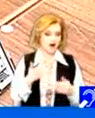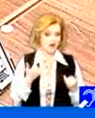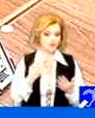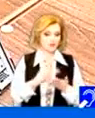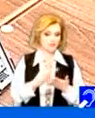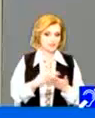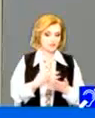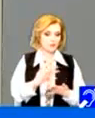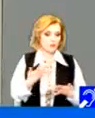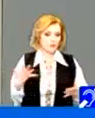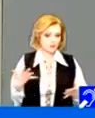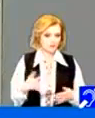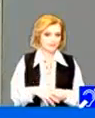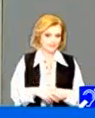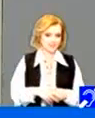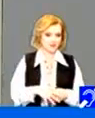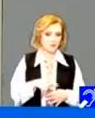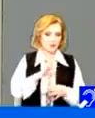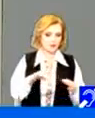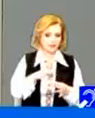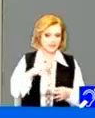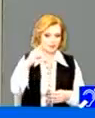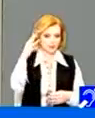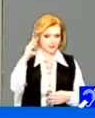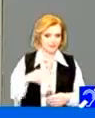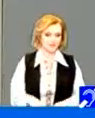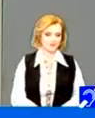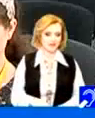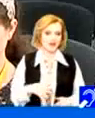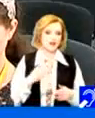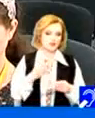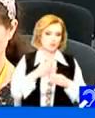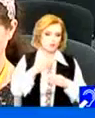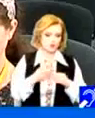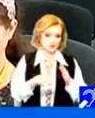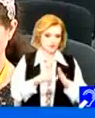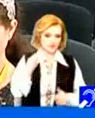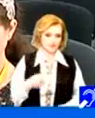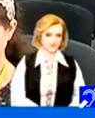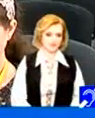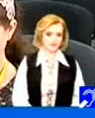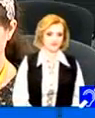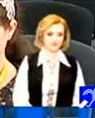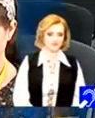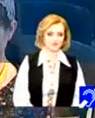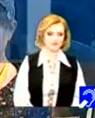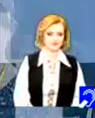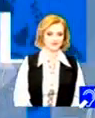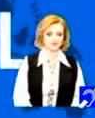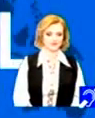căruia au fost prezentate multe gadgeturi ce pot fi utile în școală. Vedeți toate aceste dispozitive moderne mai târziu în